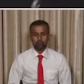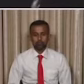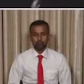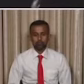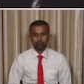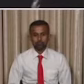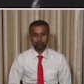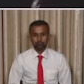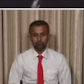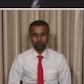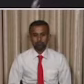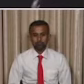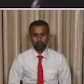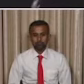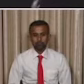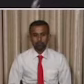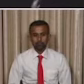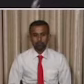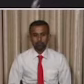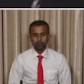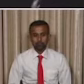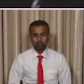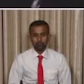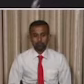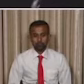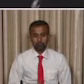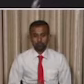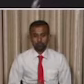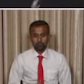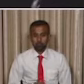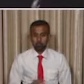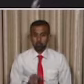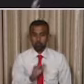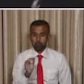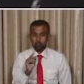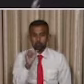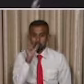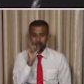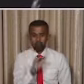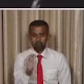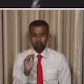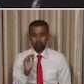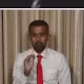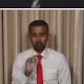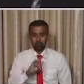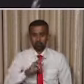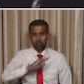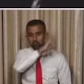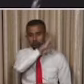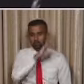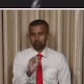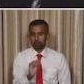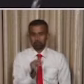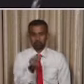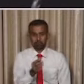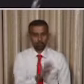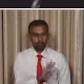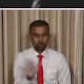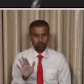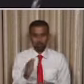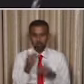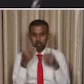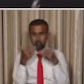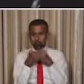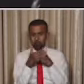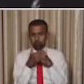ඡන්දයෙන් මෙම ගණදෙනුව බේරාගන්නා බවත් රට පනින්න නොදෙන බවත්